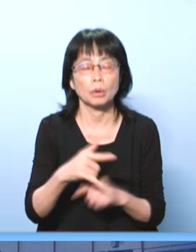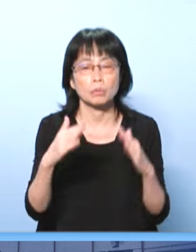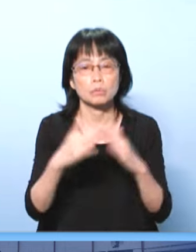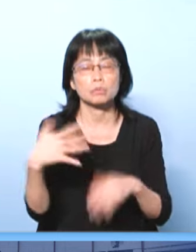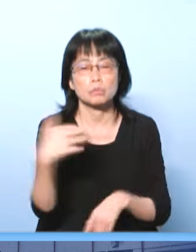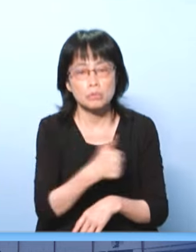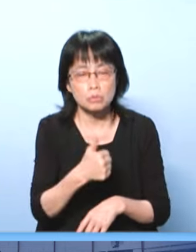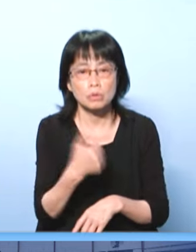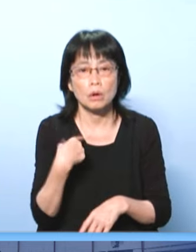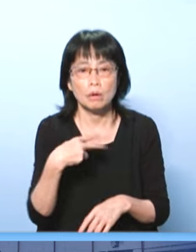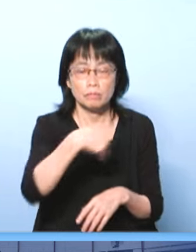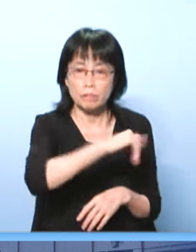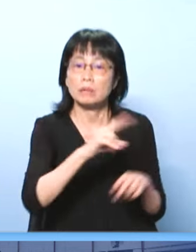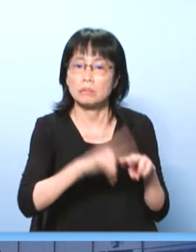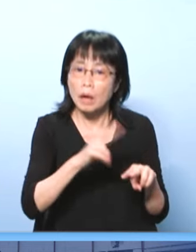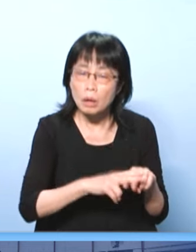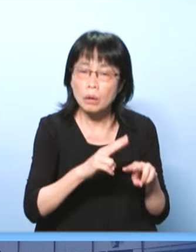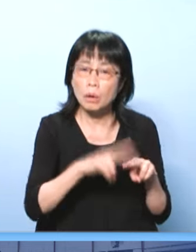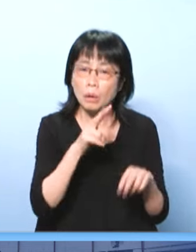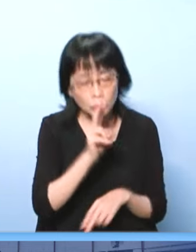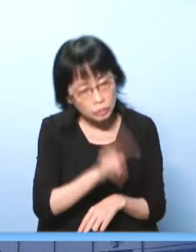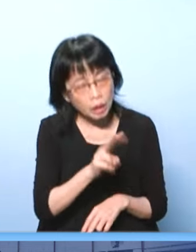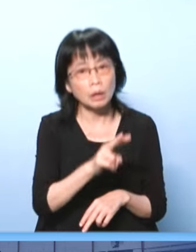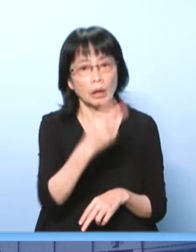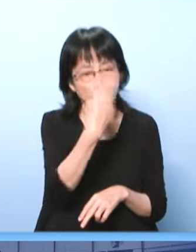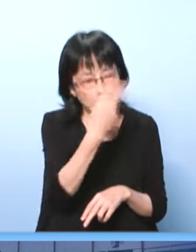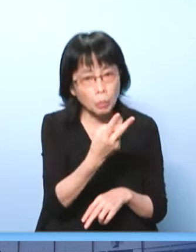考察，喺呢一方面唔知道有冇進展咧？ 局長。